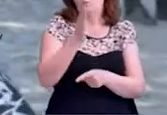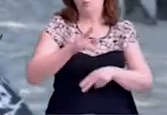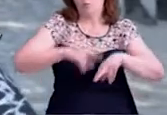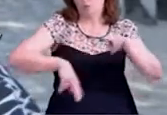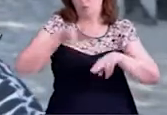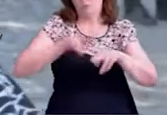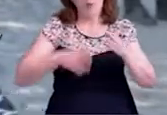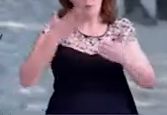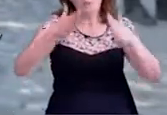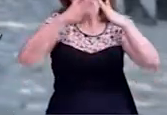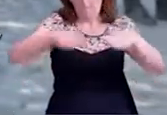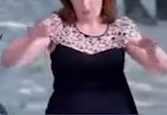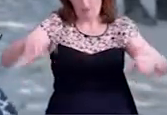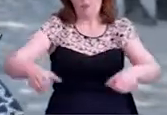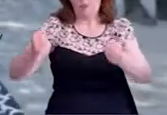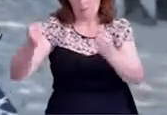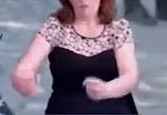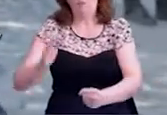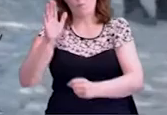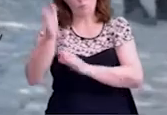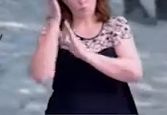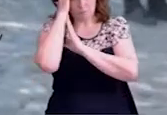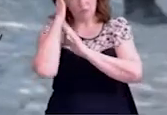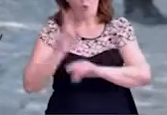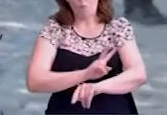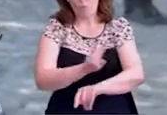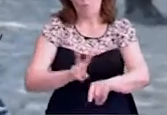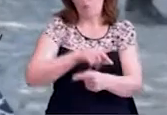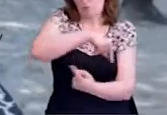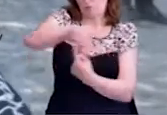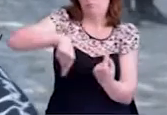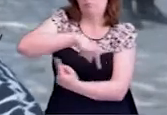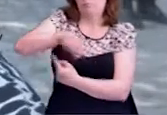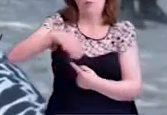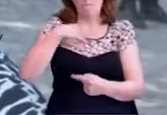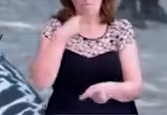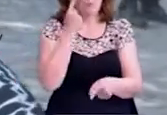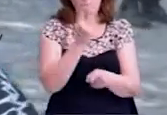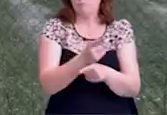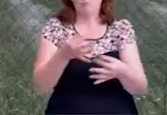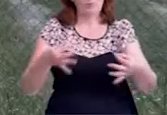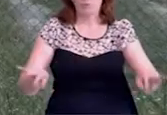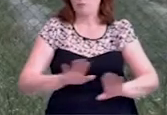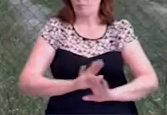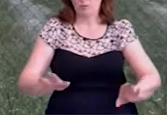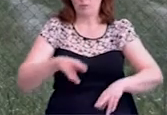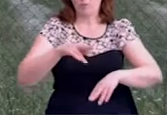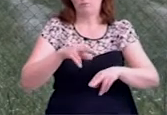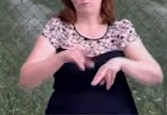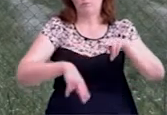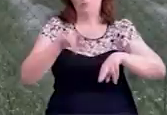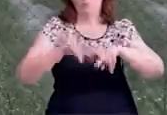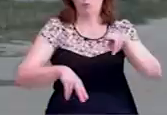нужно и палатки поставим, будем с палатками здесь 2 часа дежурить, но мы не допустим постройки здесь газовой заправки. Дарья Янушкевич,